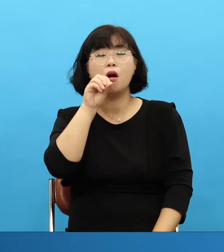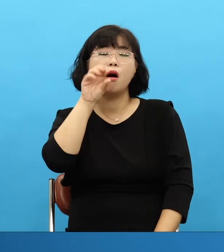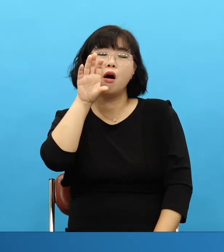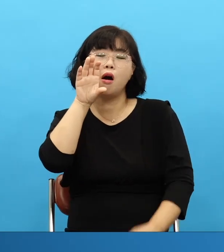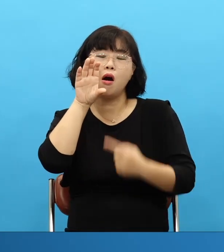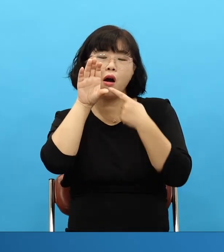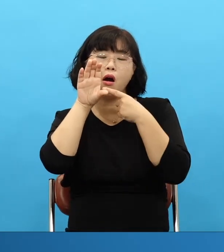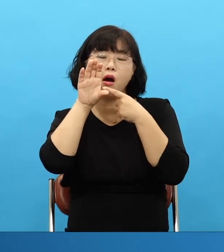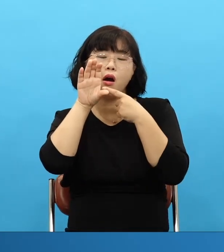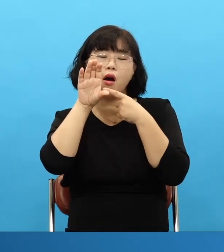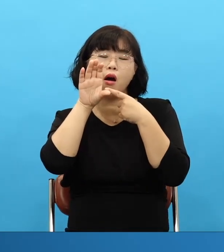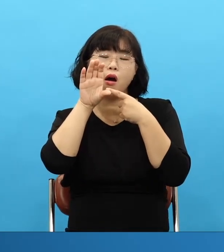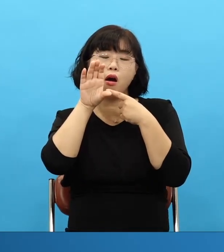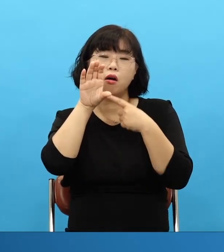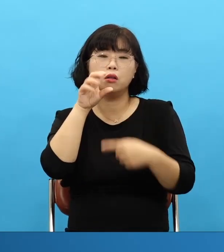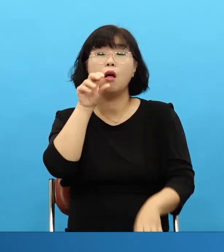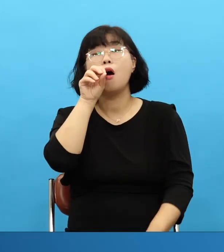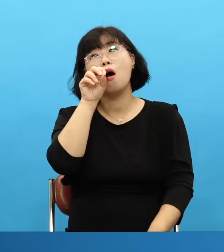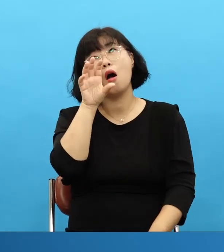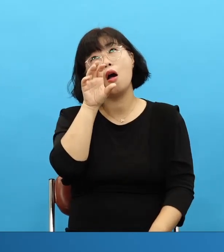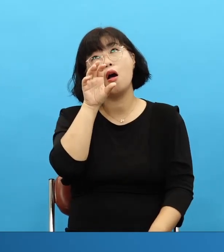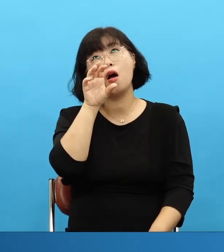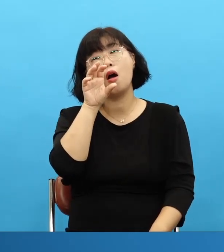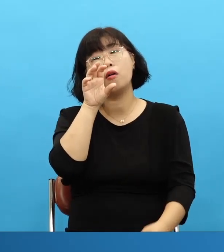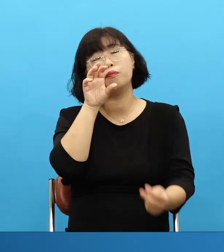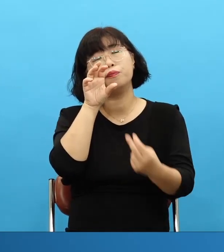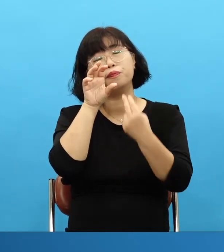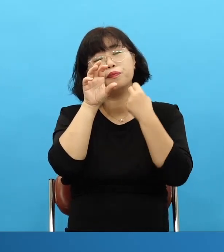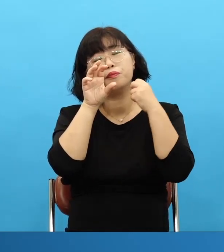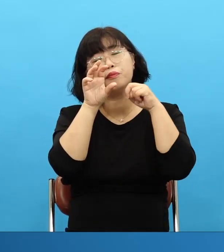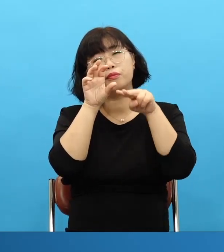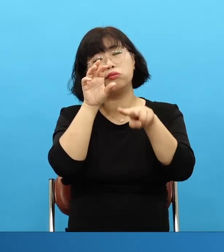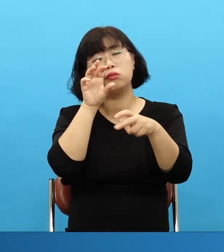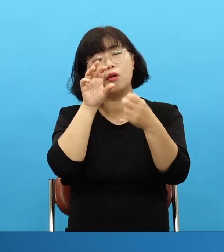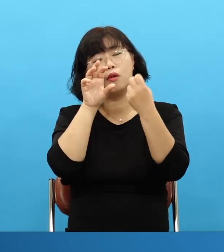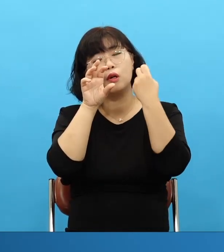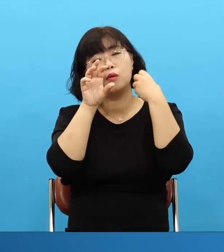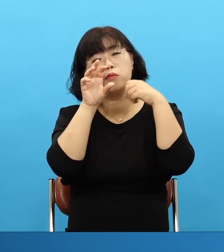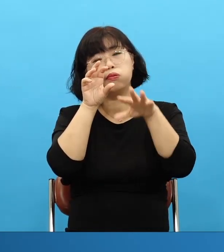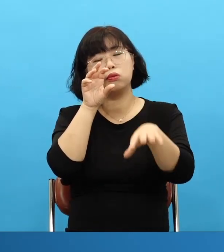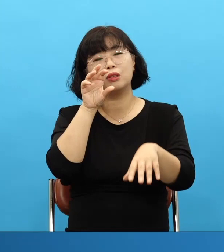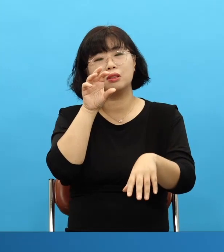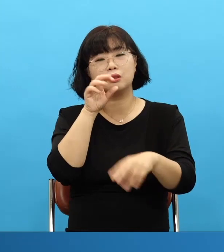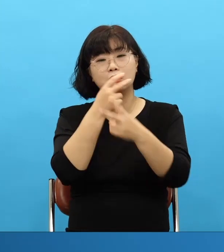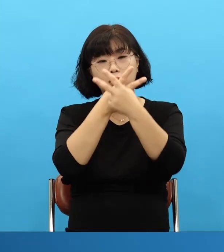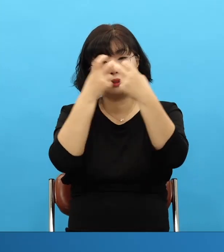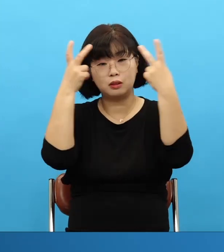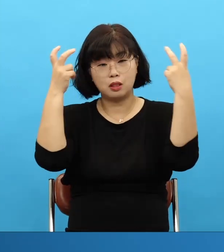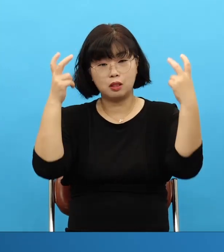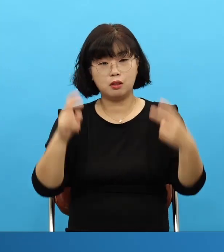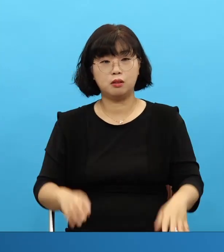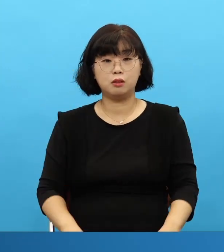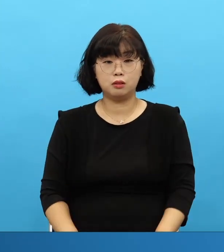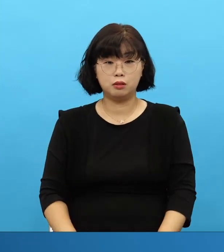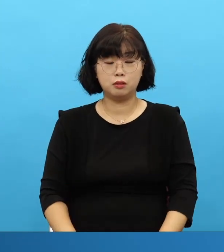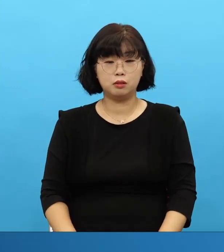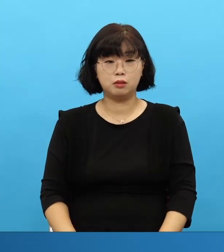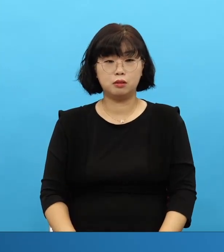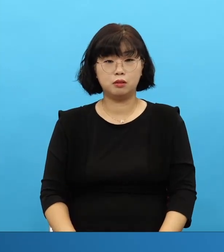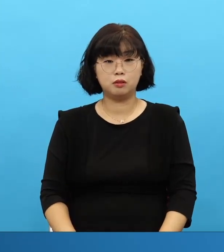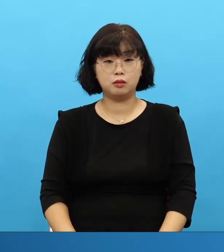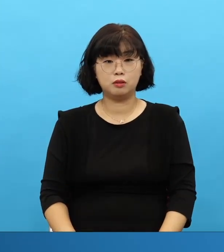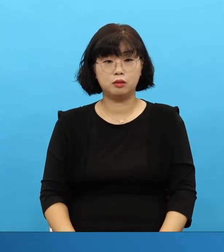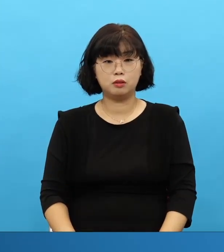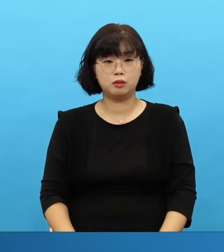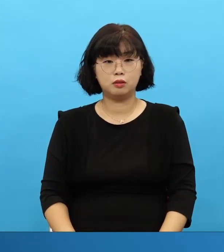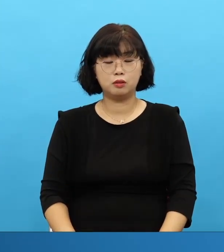you sleep, it's connected directly to your death. 그래서 조금 주무시고 낮에 그냥 졸고 이게 훨씬 건강에 도움돼요. It's all the more beneficial for your